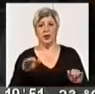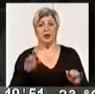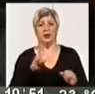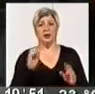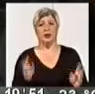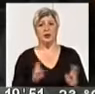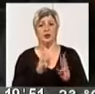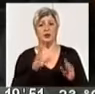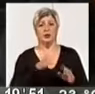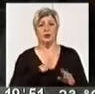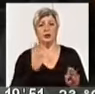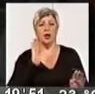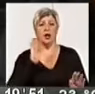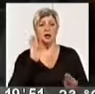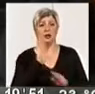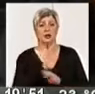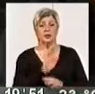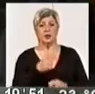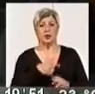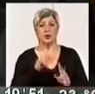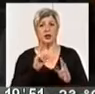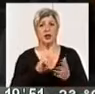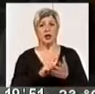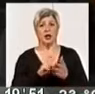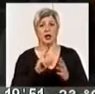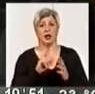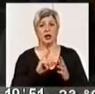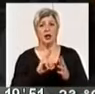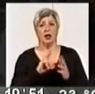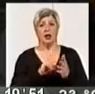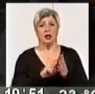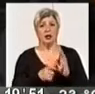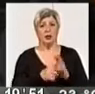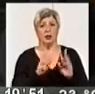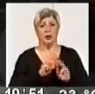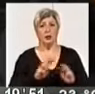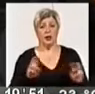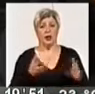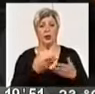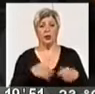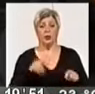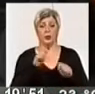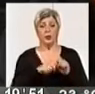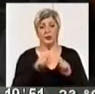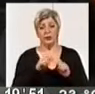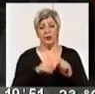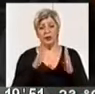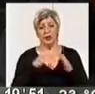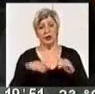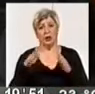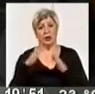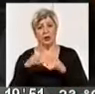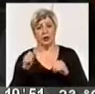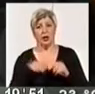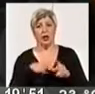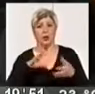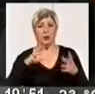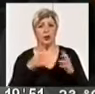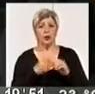распоряжение Кабмина о проверке таких объектов. Мы проверили детские оздоровительные лагеря, и по итогам проверки в